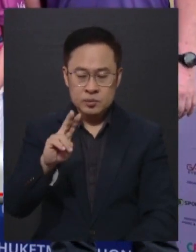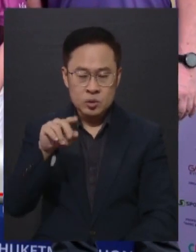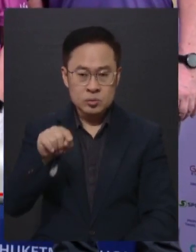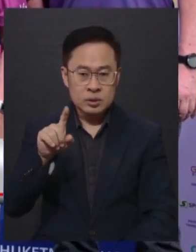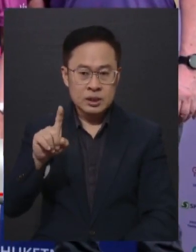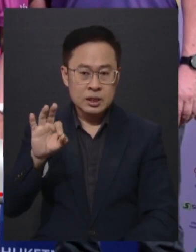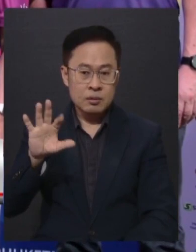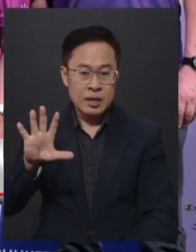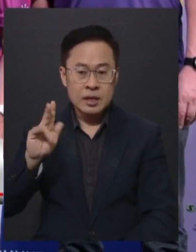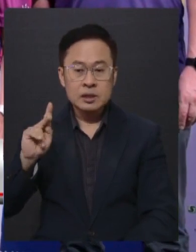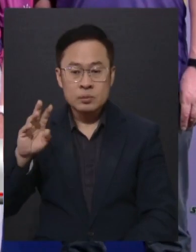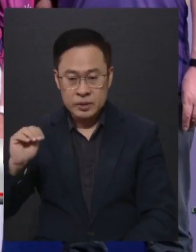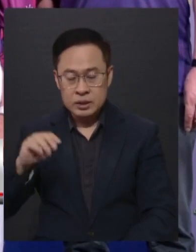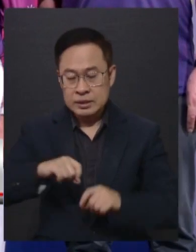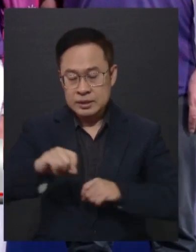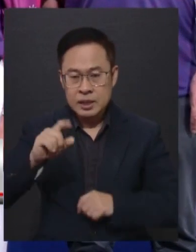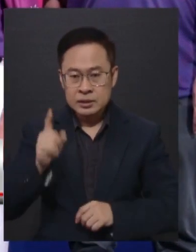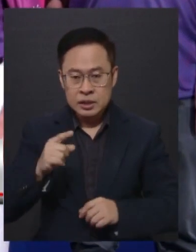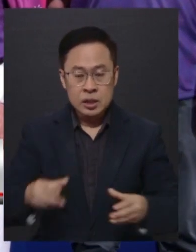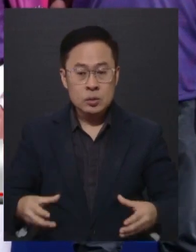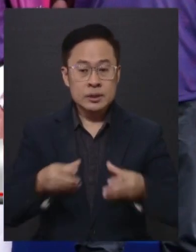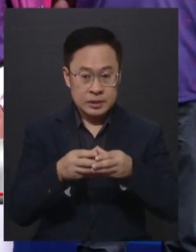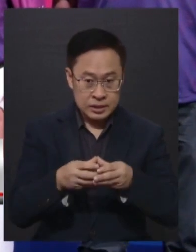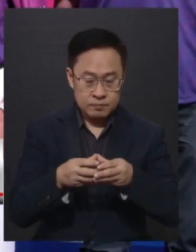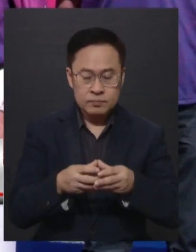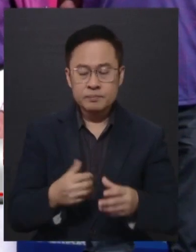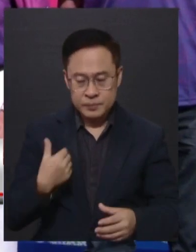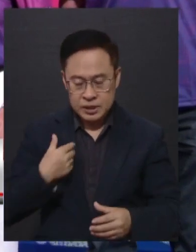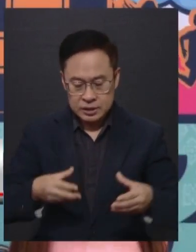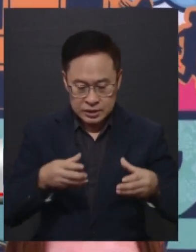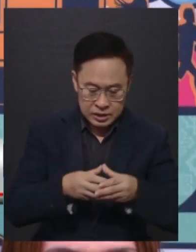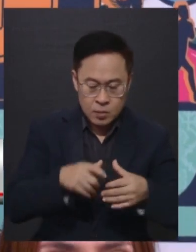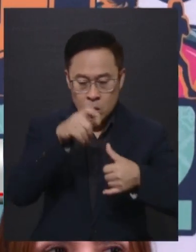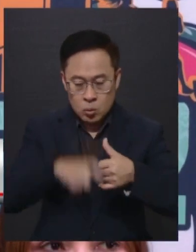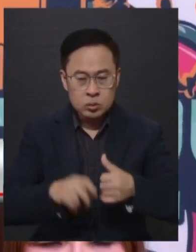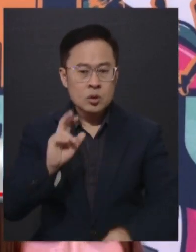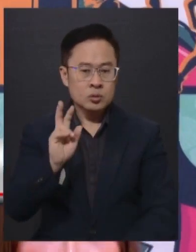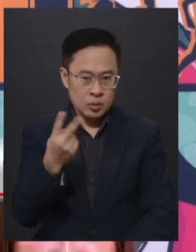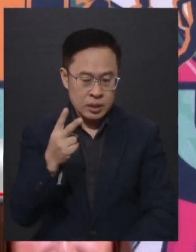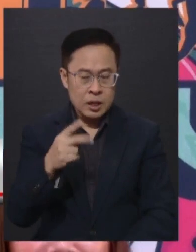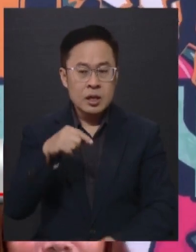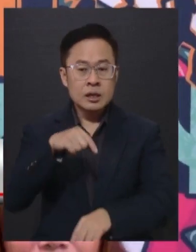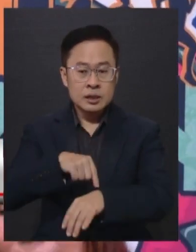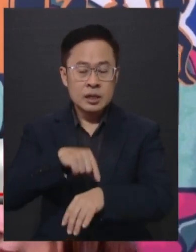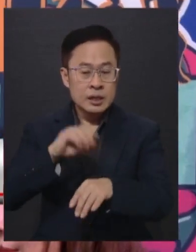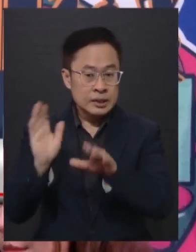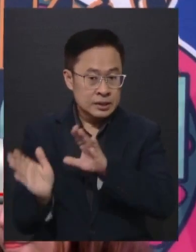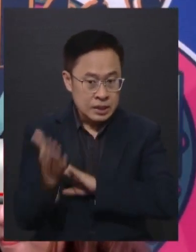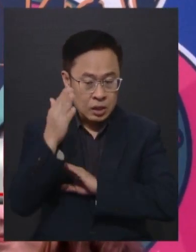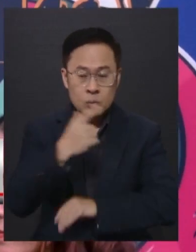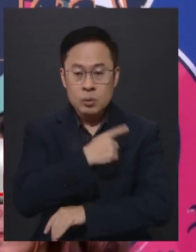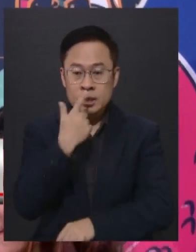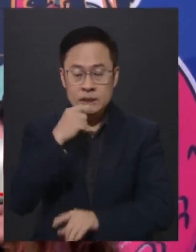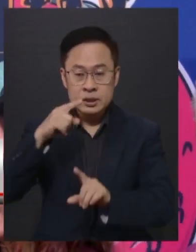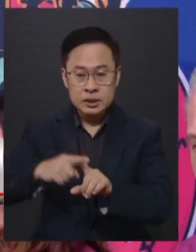กมนะครับแล้วก็รวมไปถึงมีประเภททีมด้วยนะเป็นธอนทีมครับก็จะจัดขึ้นในช่วงเช้าวันอาทิตย์ที่ 9มิถุนายน